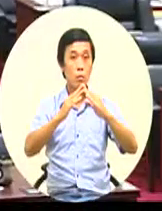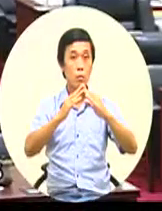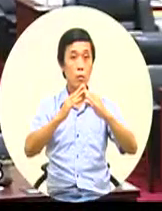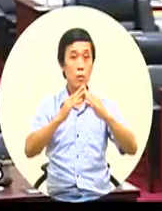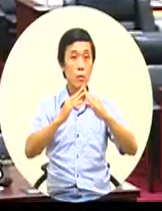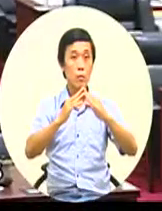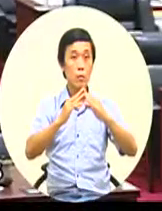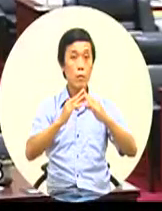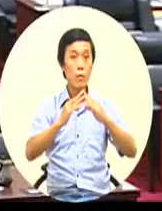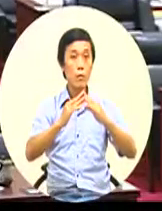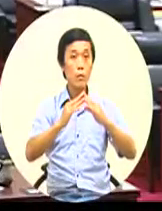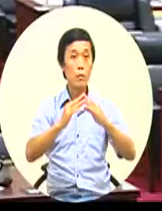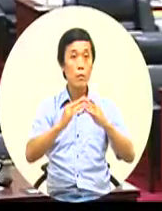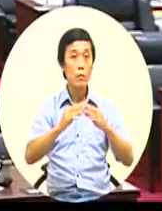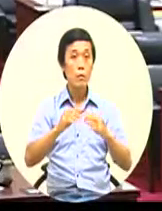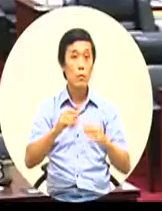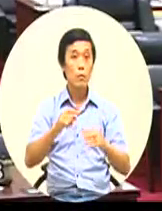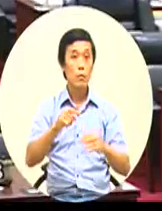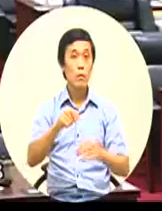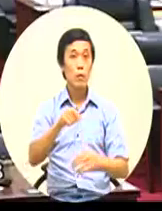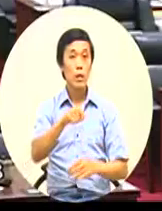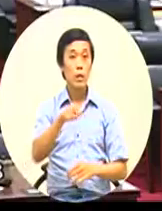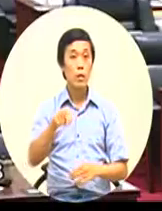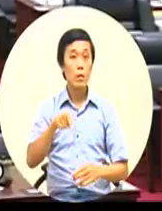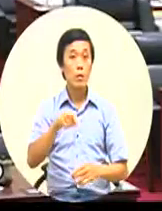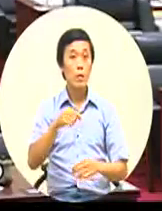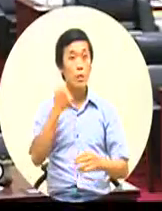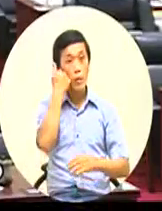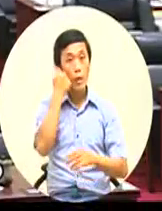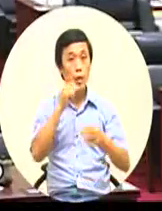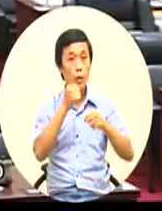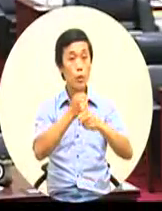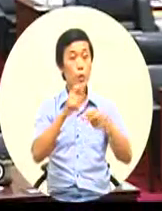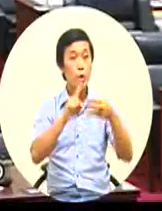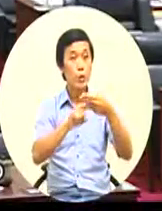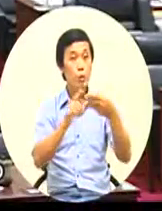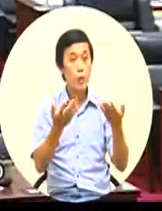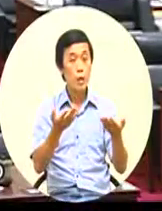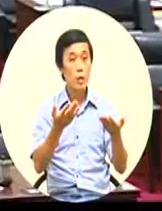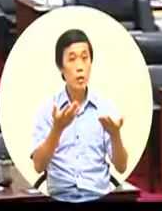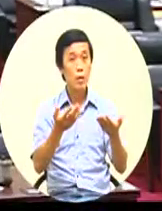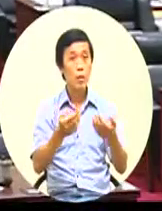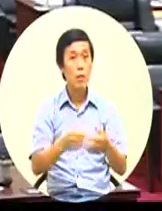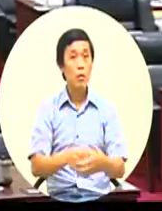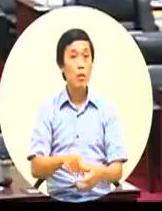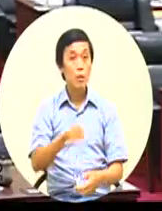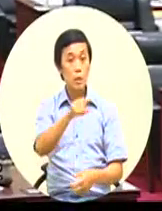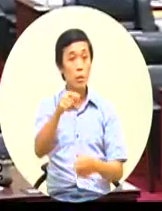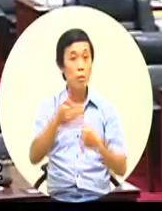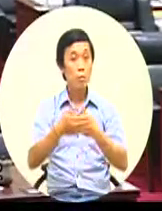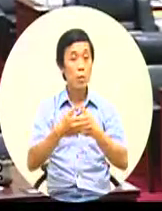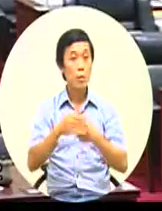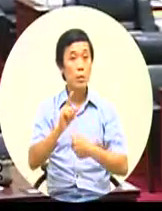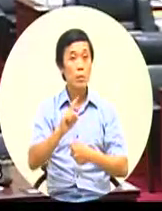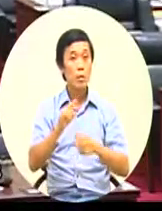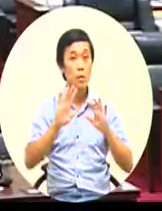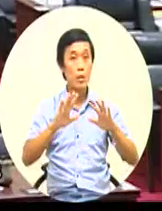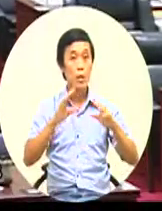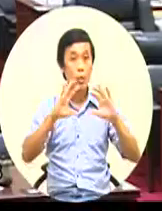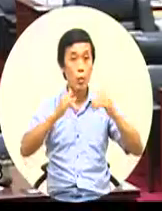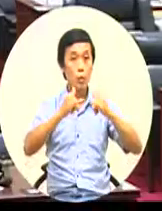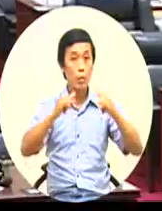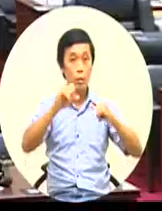当时换到恁这外口人在帮阮做主，恁帮阮顾着社会。国民党团即马伫